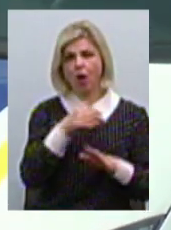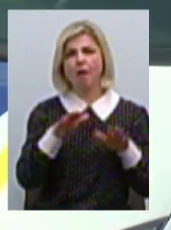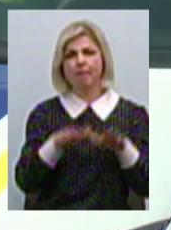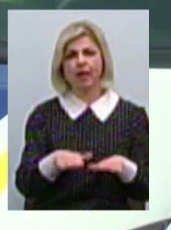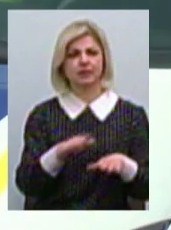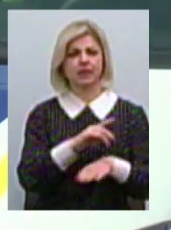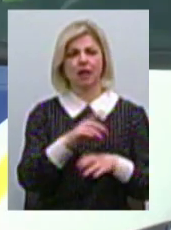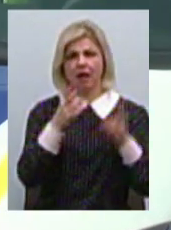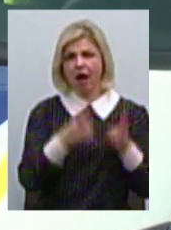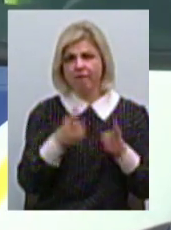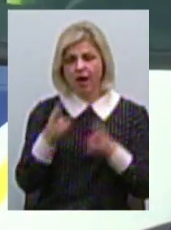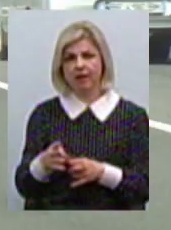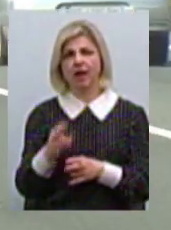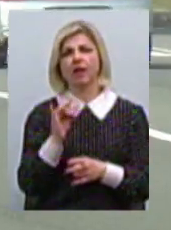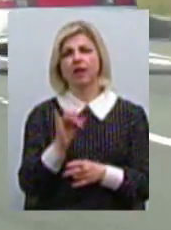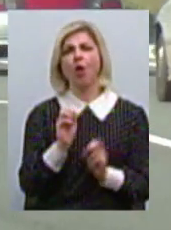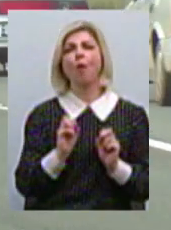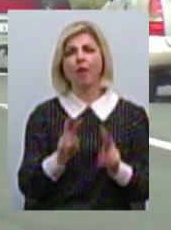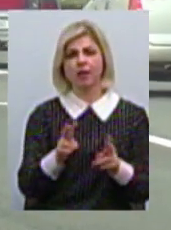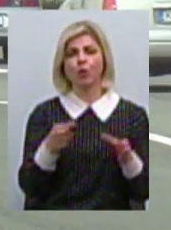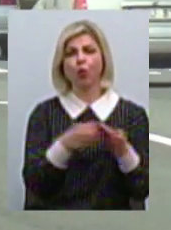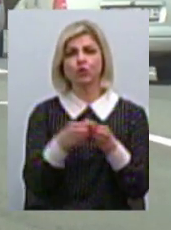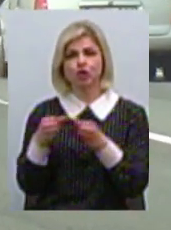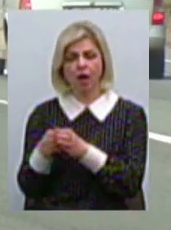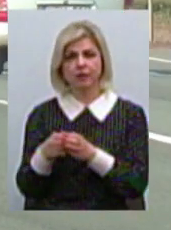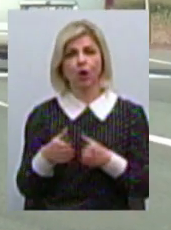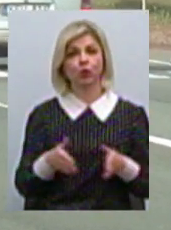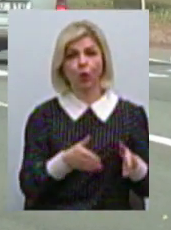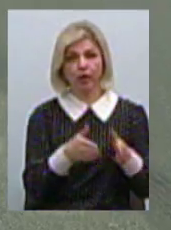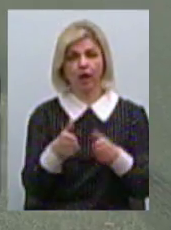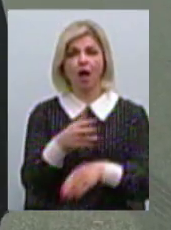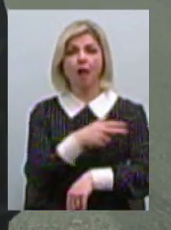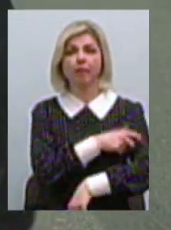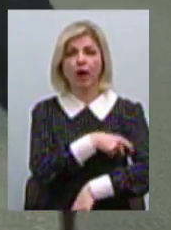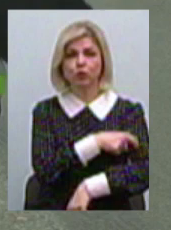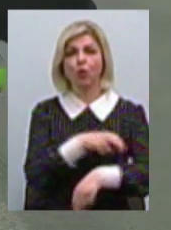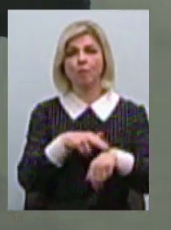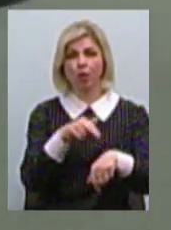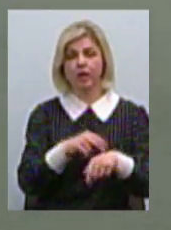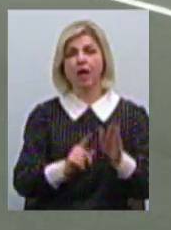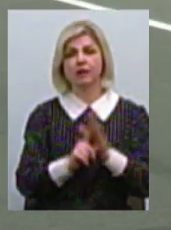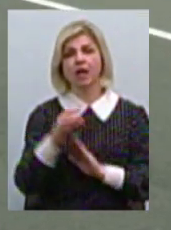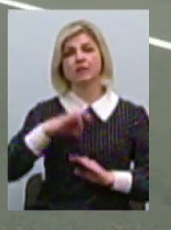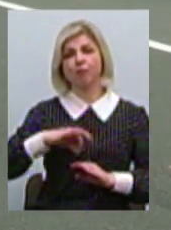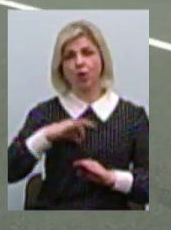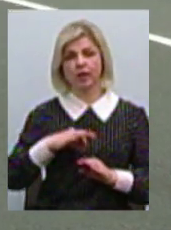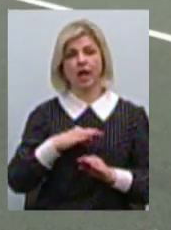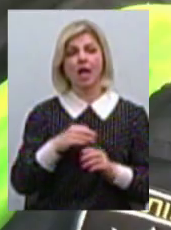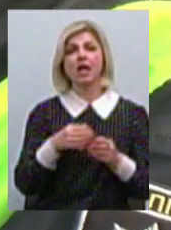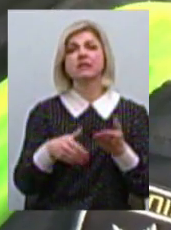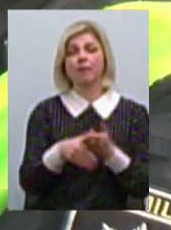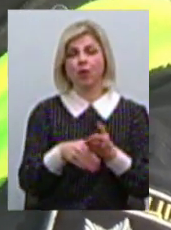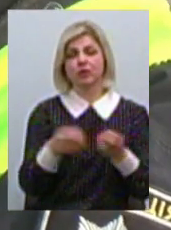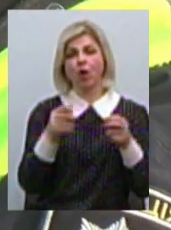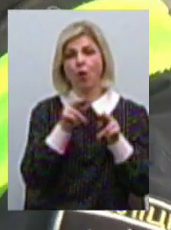концентрації ДТП та на аварійно-небезпечних ділянках доріг міжнародного значення патрульні поліцейські почали використовувати засоби для контролю за